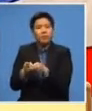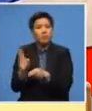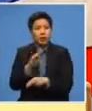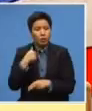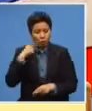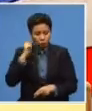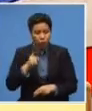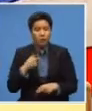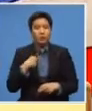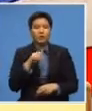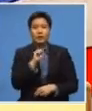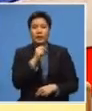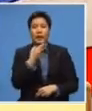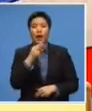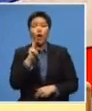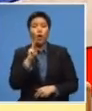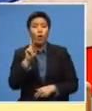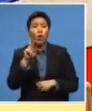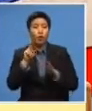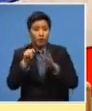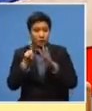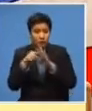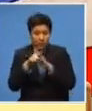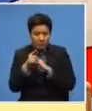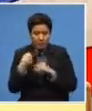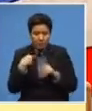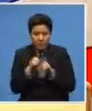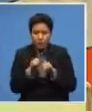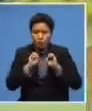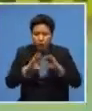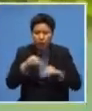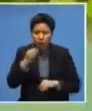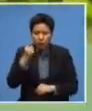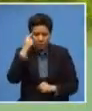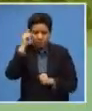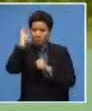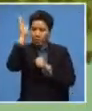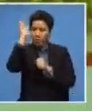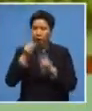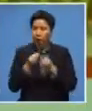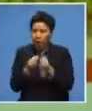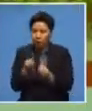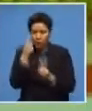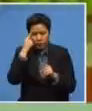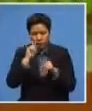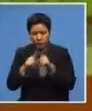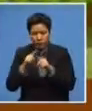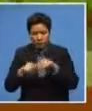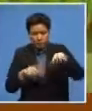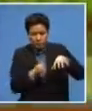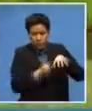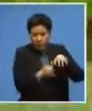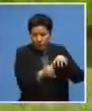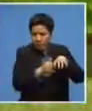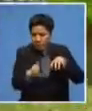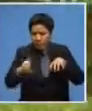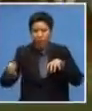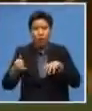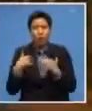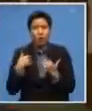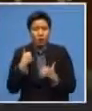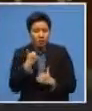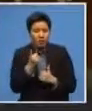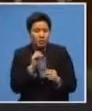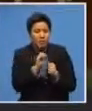รณ์เร่งกระจายความรู้ออกไปจัดตั้งศูนย์การเรียนรู้จัดวิทยากรลงไปแนะนำไดเรกเซลลงไปหาชาวบ้านนะครับถ้าลอยเข้ามาถามอย่างเดียว